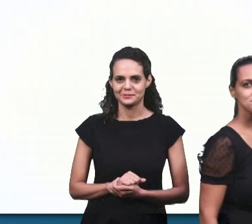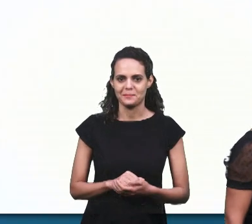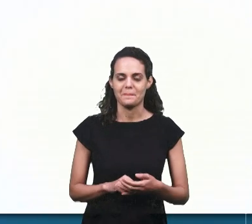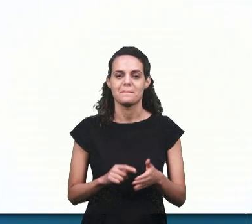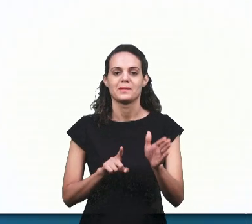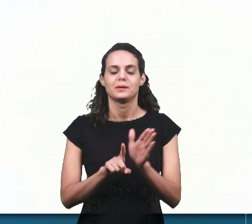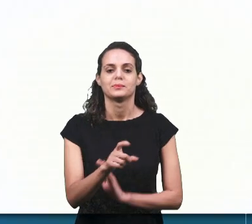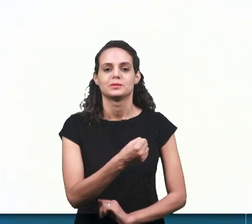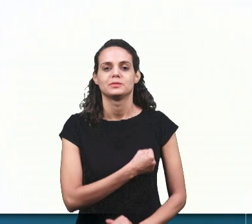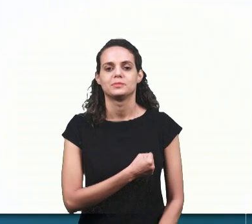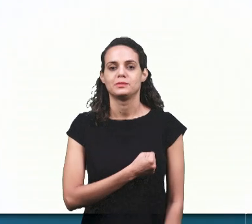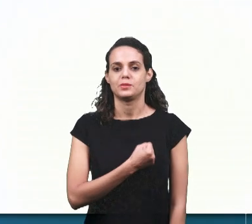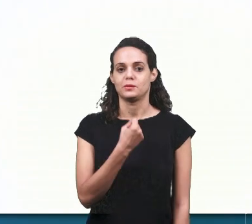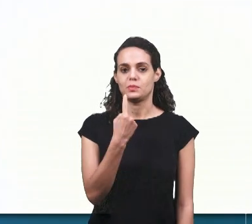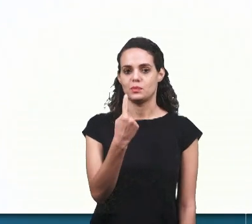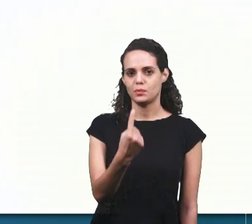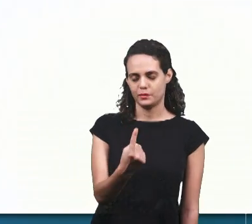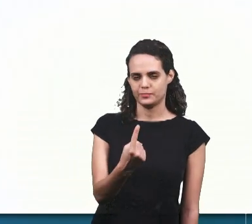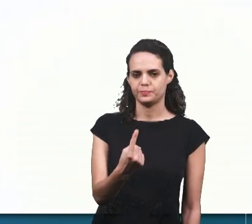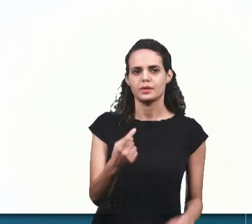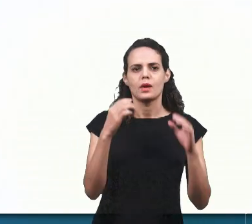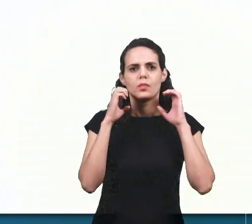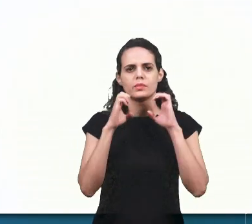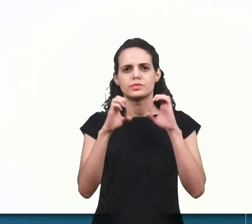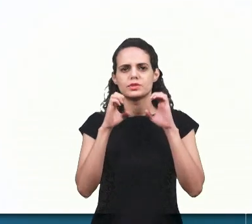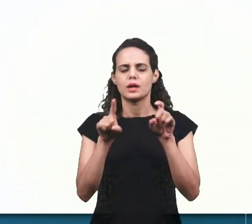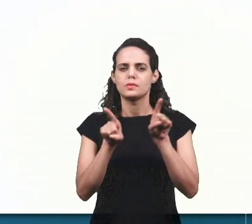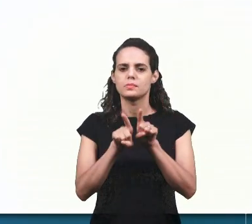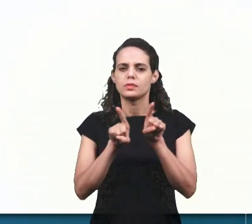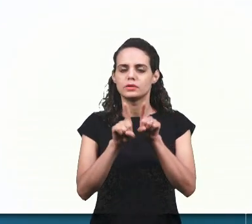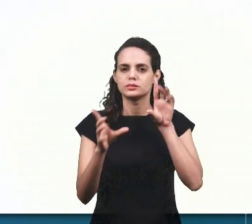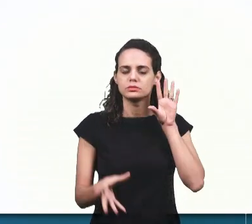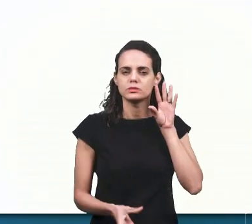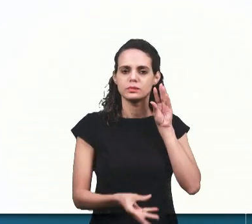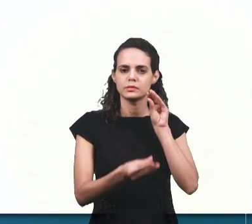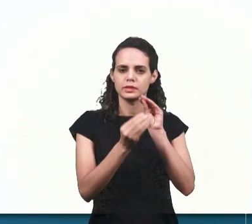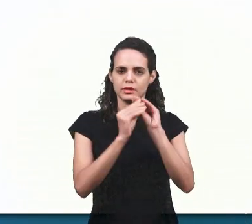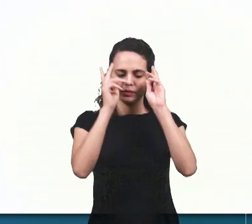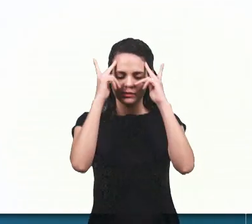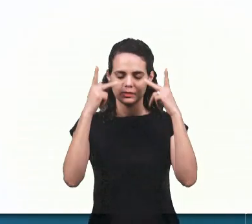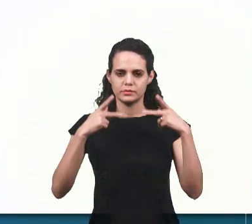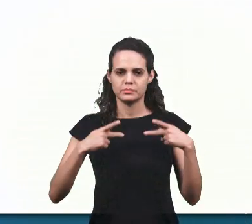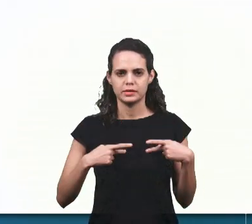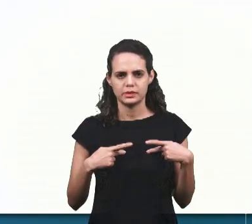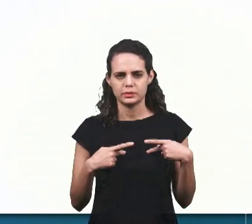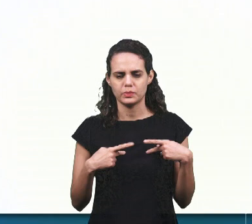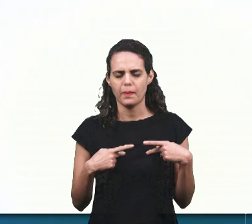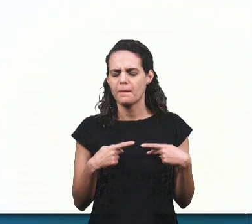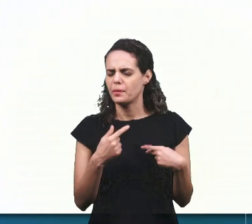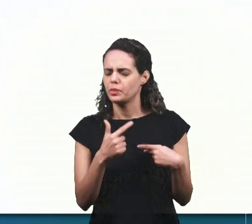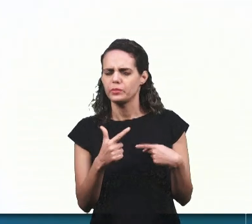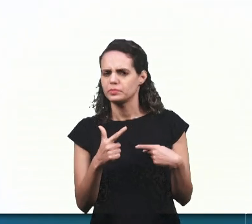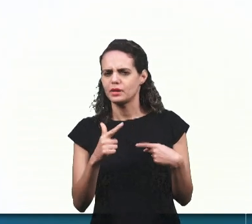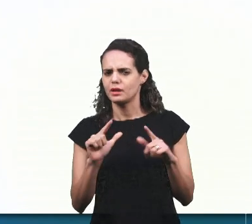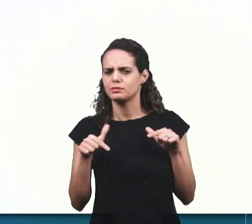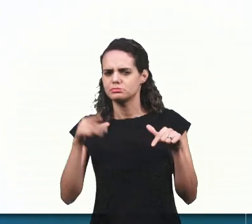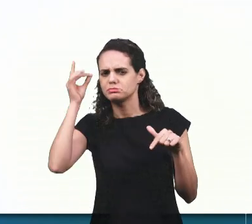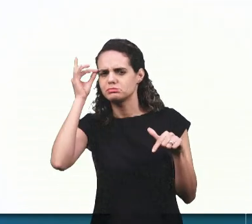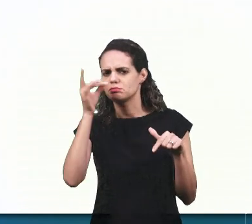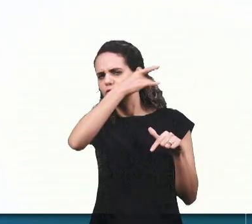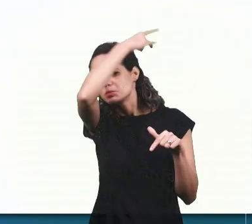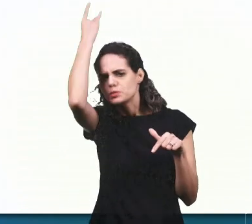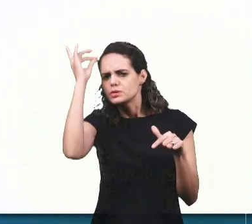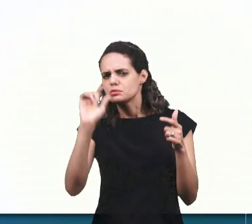être complété, peut se compléter dans la vie de l'homme sans l'action du mystère. Donc, nous allons voir la réponse qui sera donnée